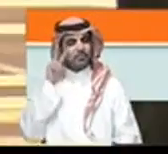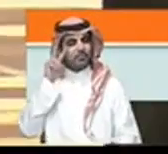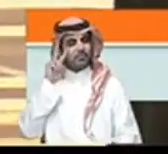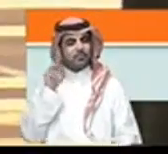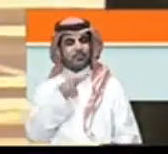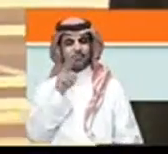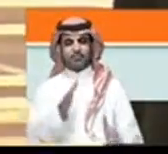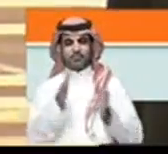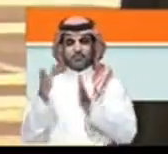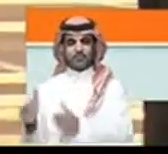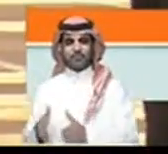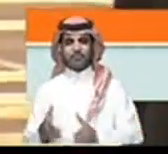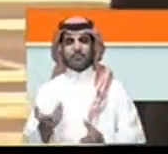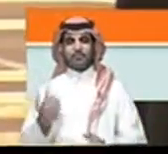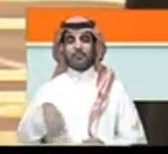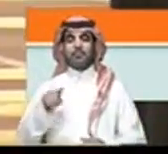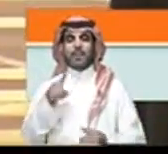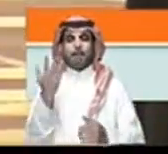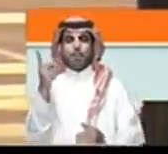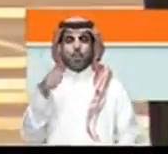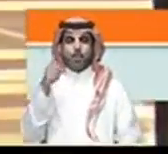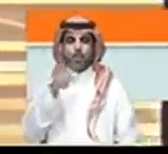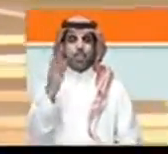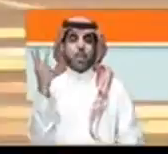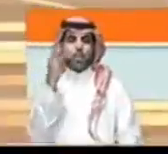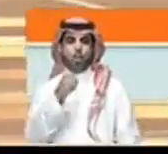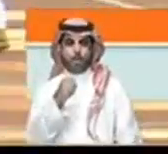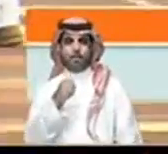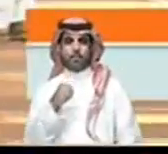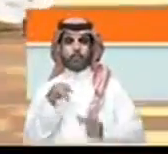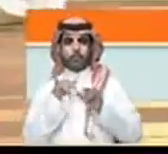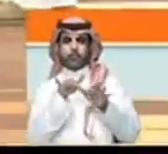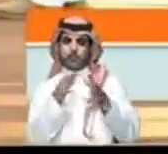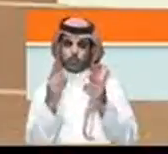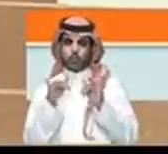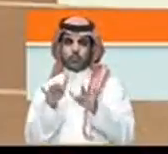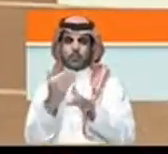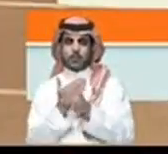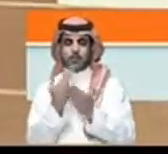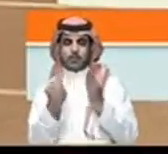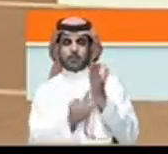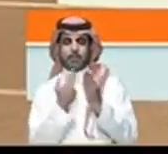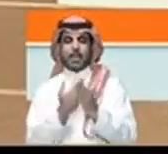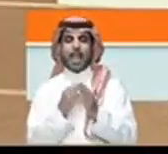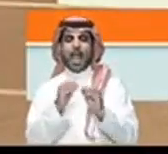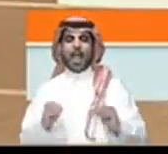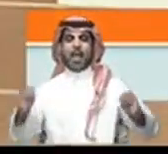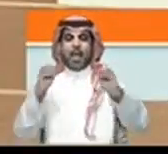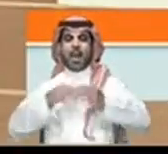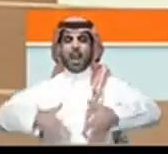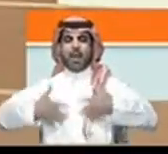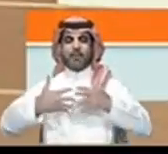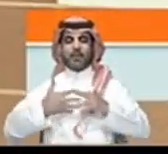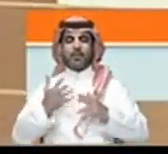وقد استمرت الفعاليه لثلاثه ايام مع حضور ال لا باس به بتنظيم من الهيئه العامه للتنفيذ